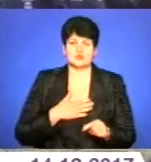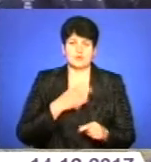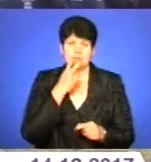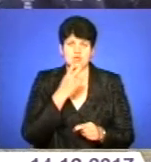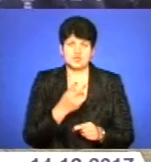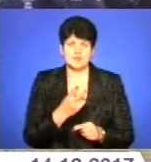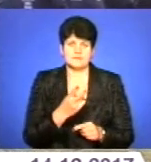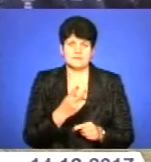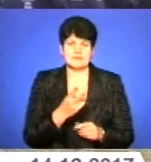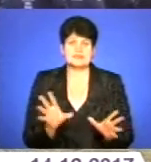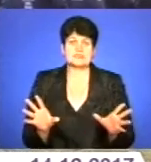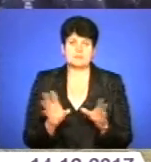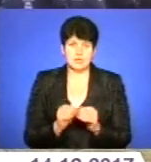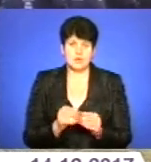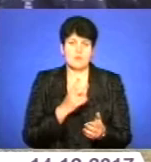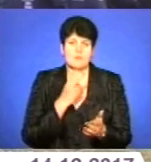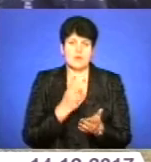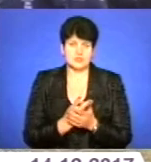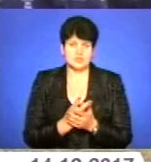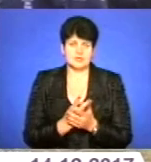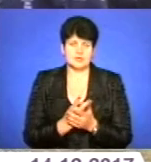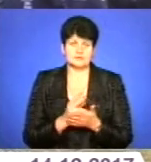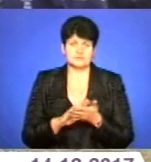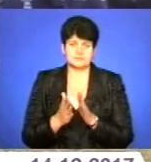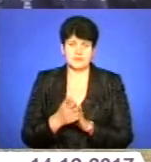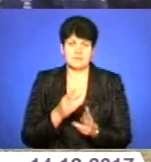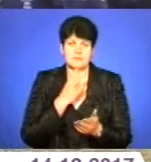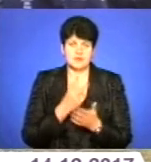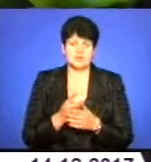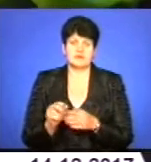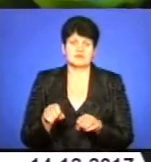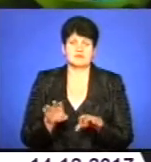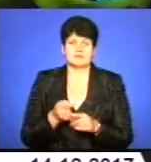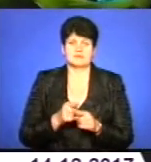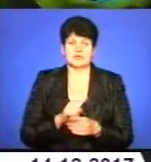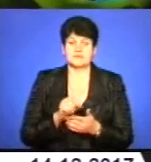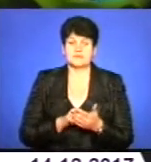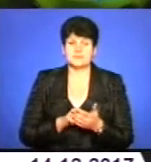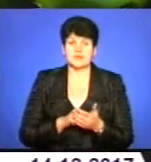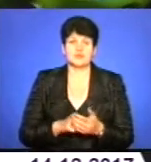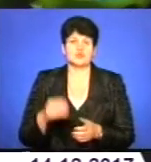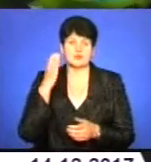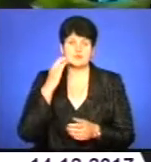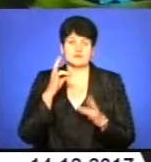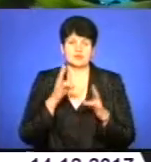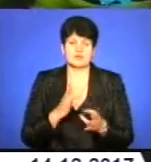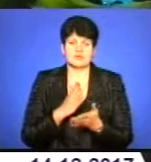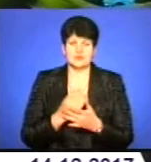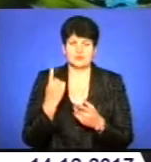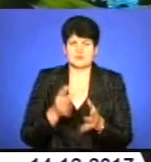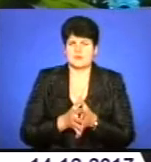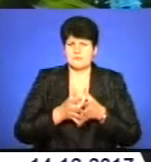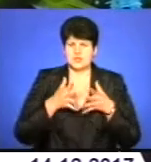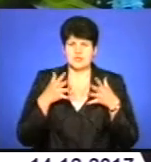бачення, спільного бачення, компромісного бачення щодо врегулювання цих питань. Чорнобильську катастрофу вважають однією з